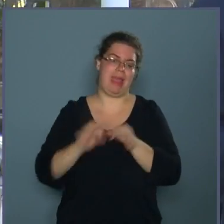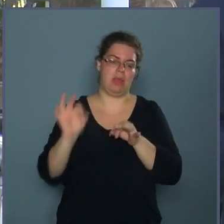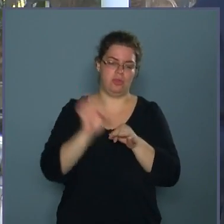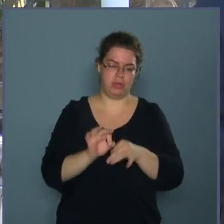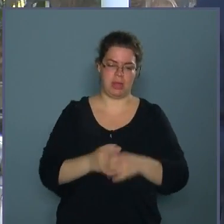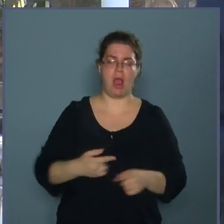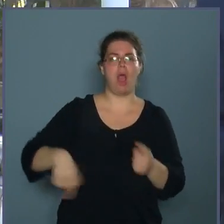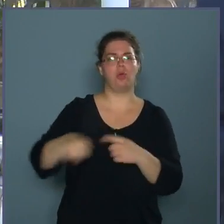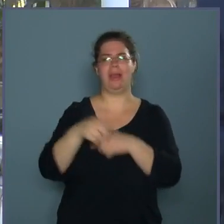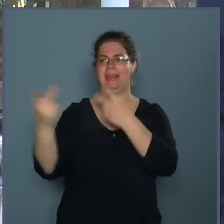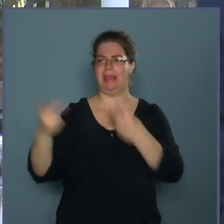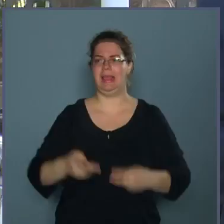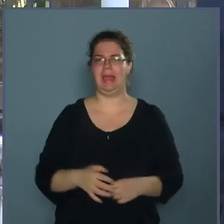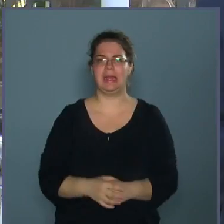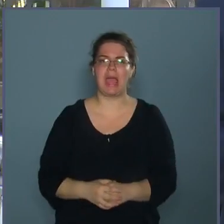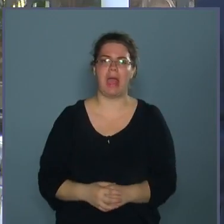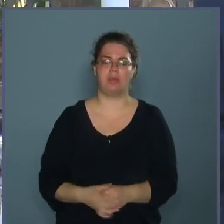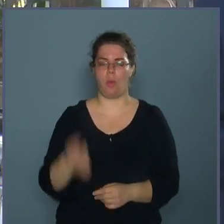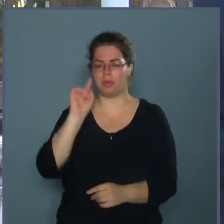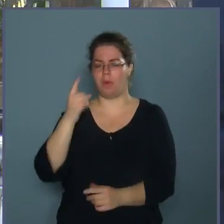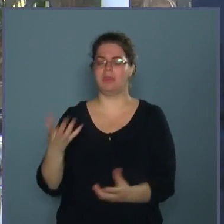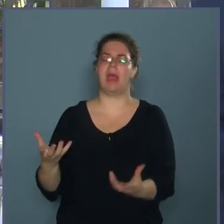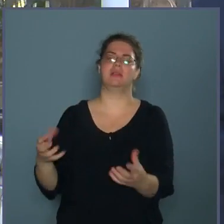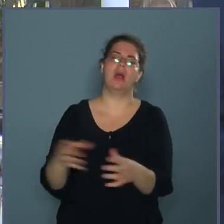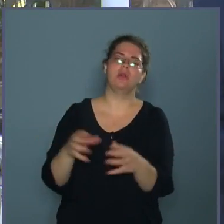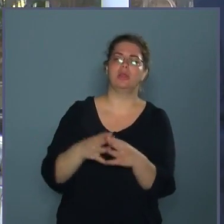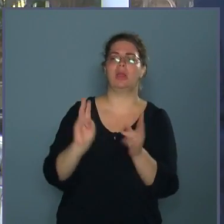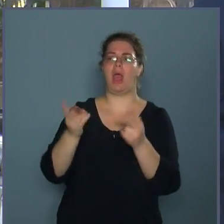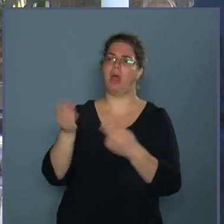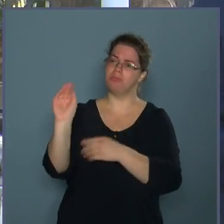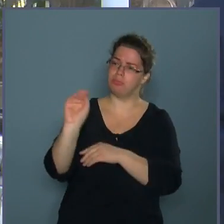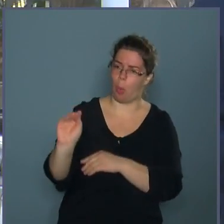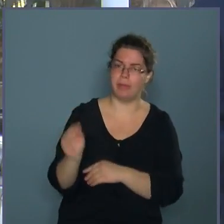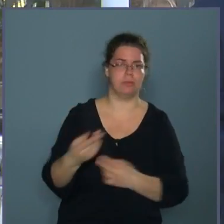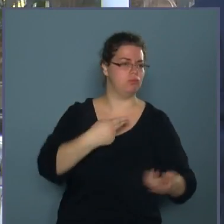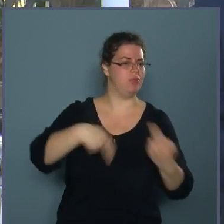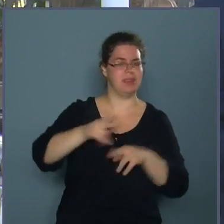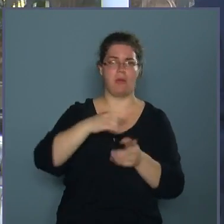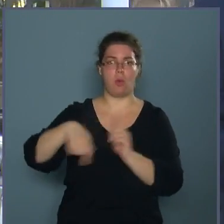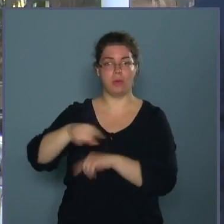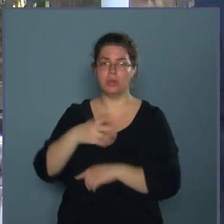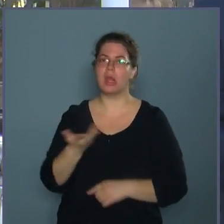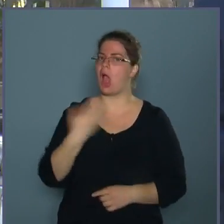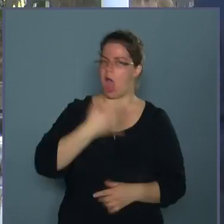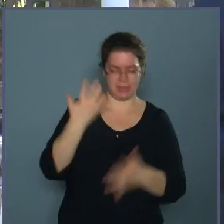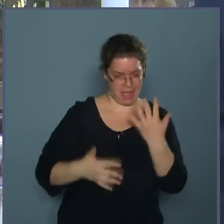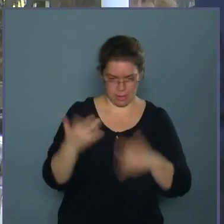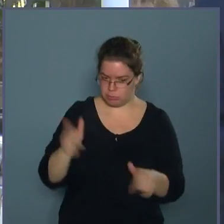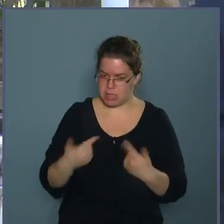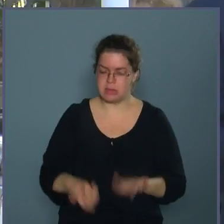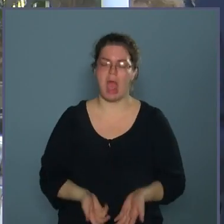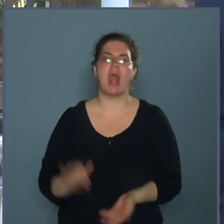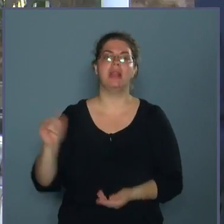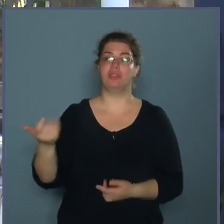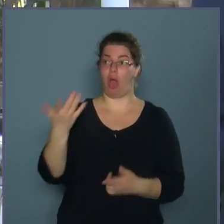a körlethez érkező szovjet alakulatokat fel kell szólítani, hogy forduljanak vissza, de ha ez eredménytelen, és ha